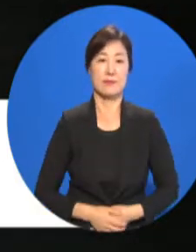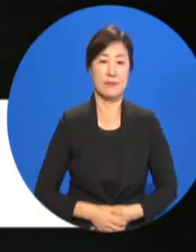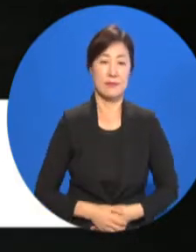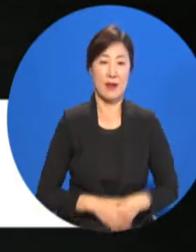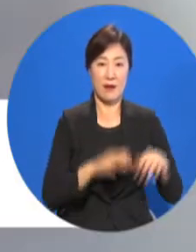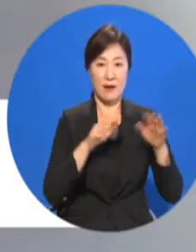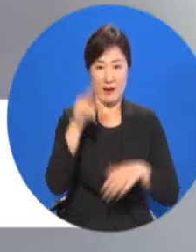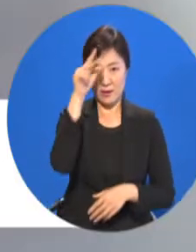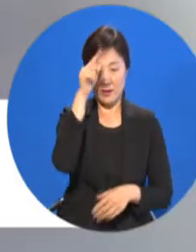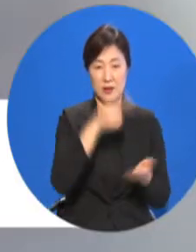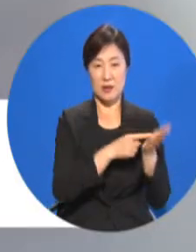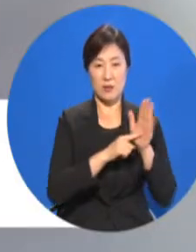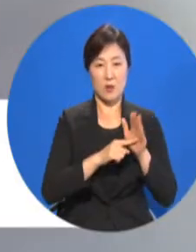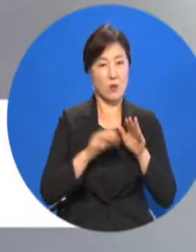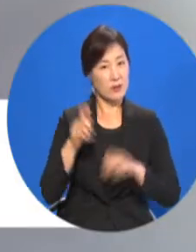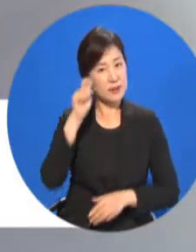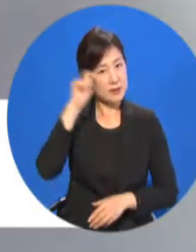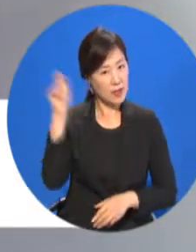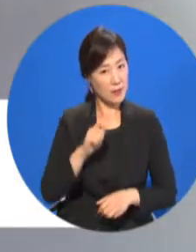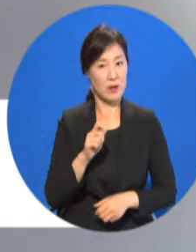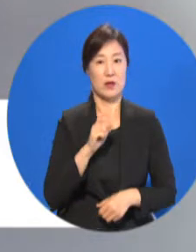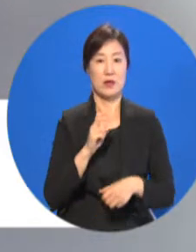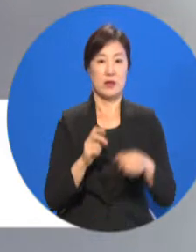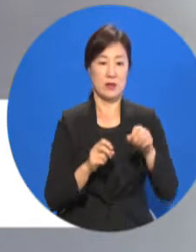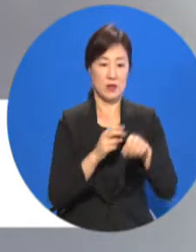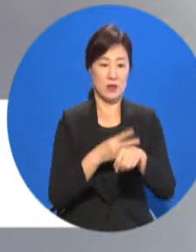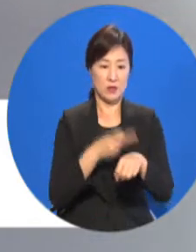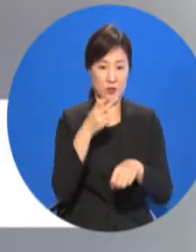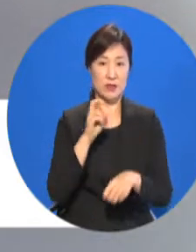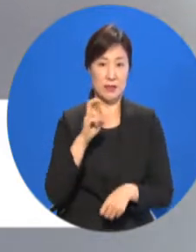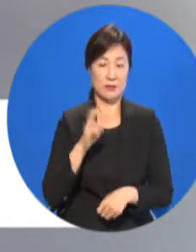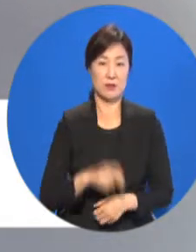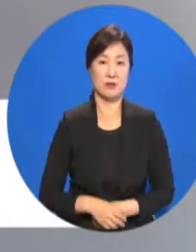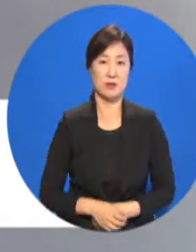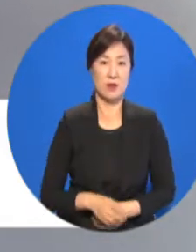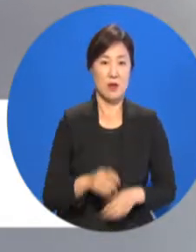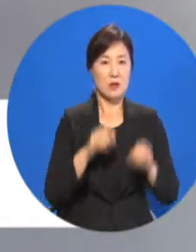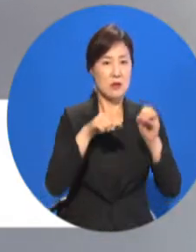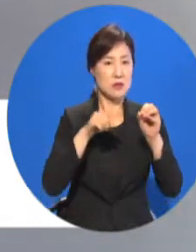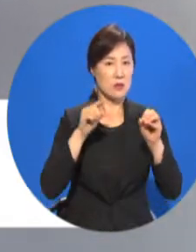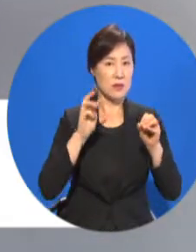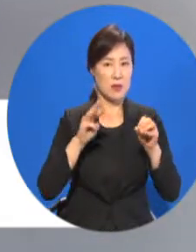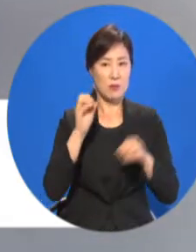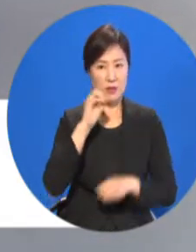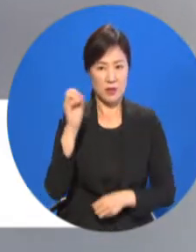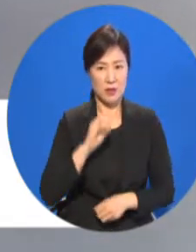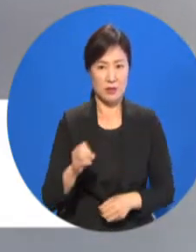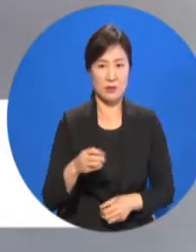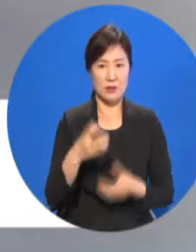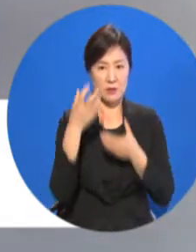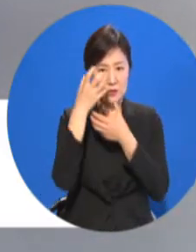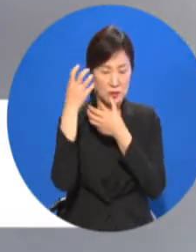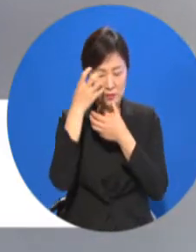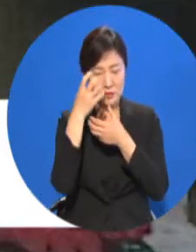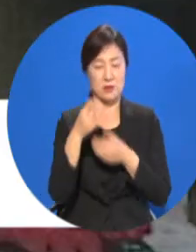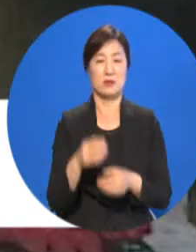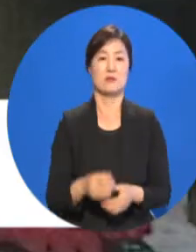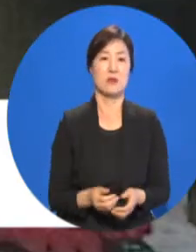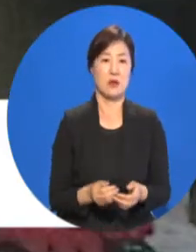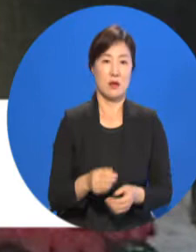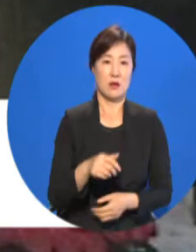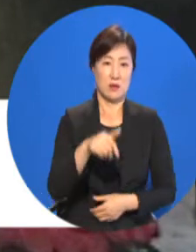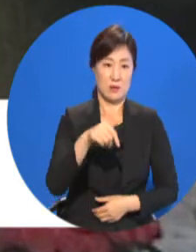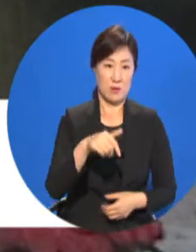여수해양경찰서는 오늘 새벽 0시 20분쯤 혈중 알코올 농도 1.30%의 만취 상태로 광양시 금호동